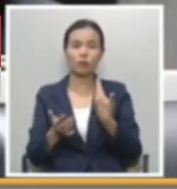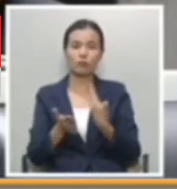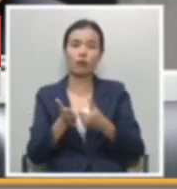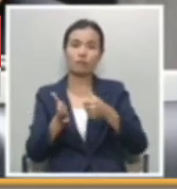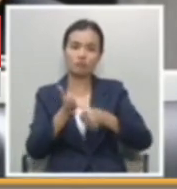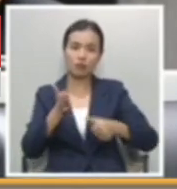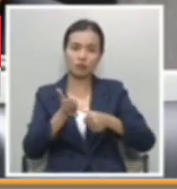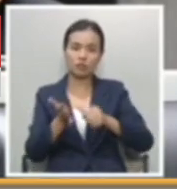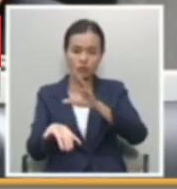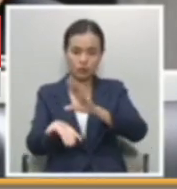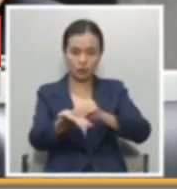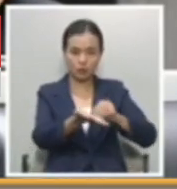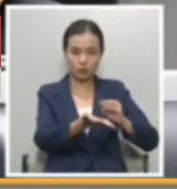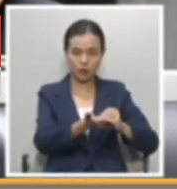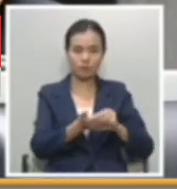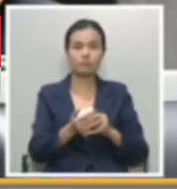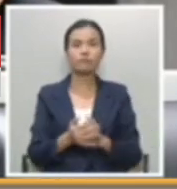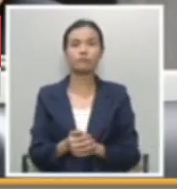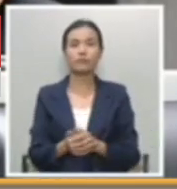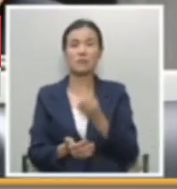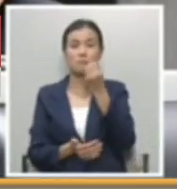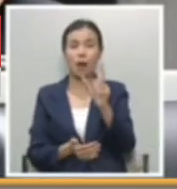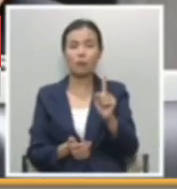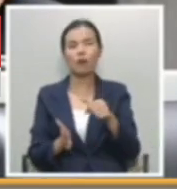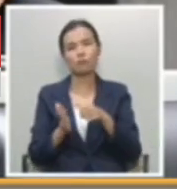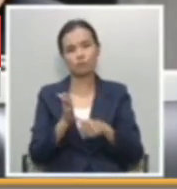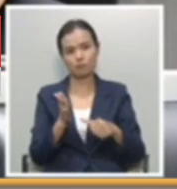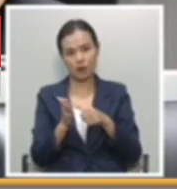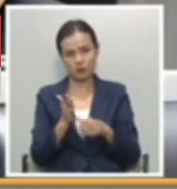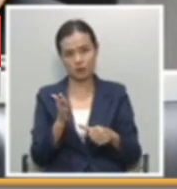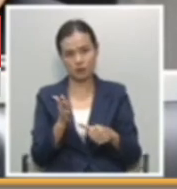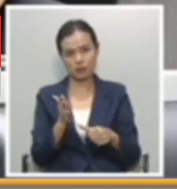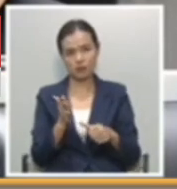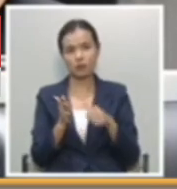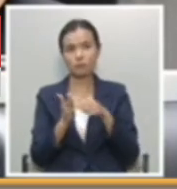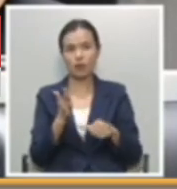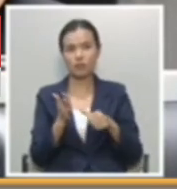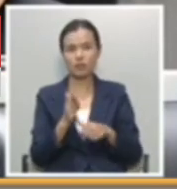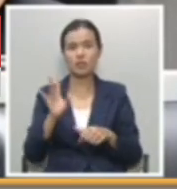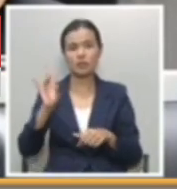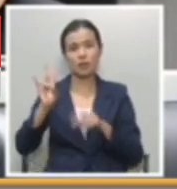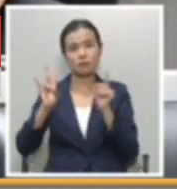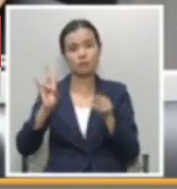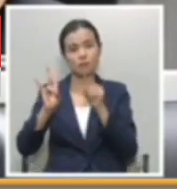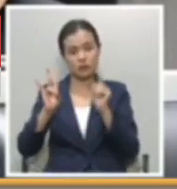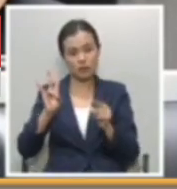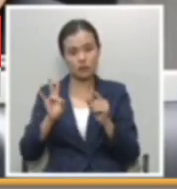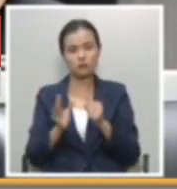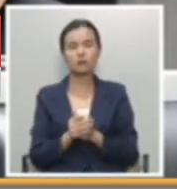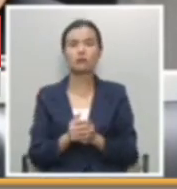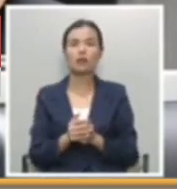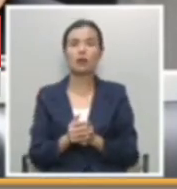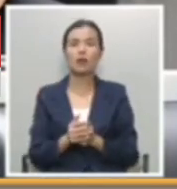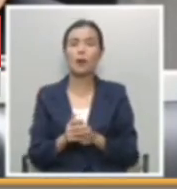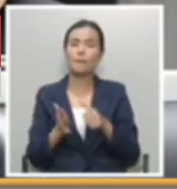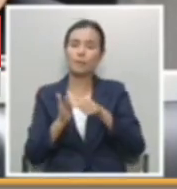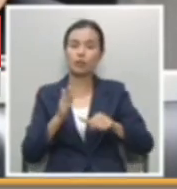เป็นส่วนใหญ่ส่วนมากก็คือภาษีแวด 7% ภาษีส่วนบุคค